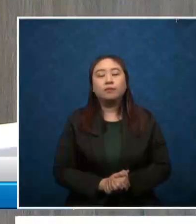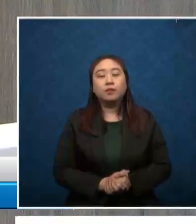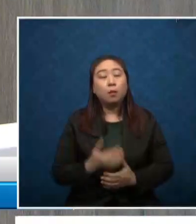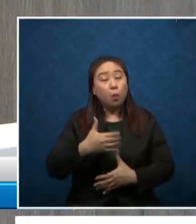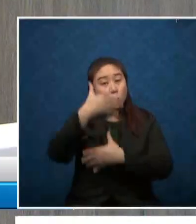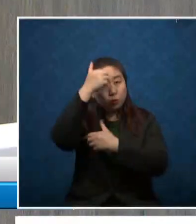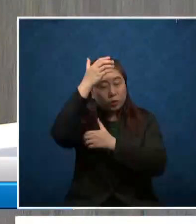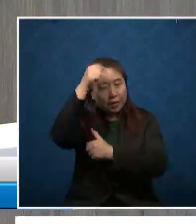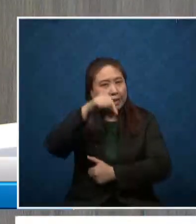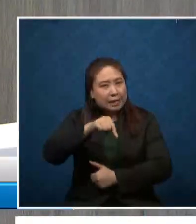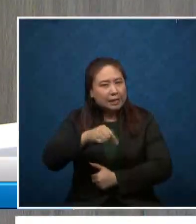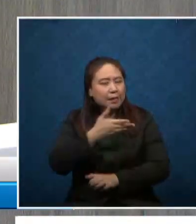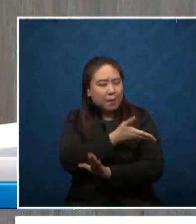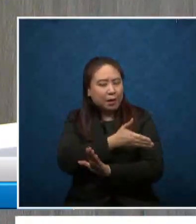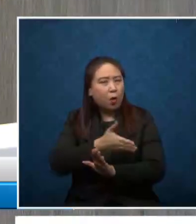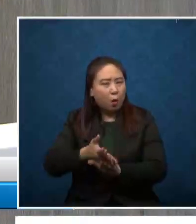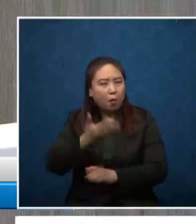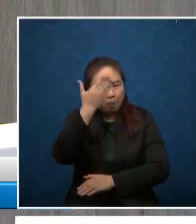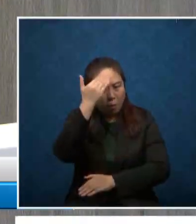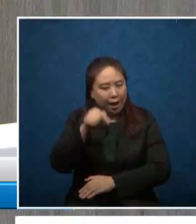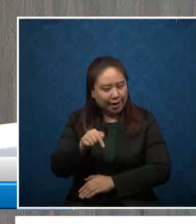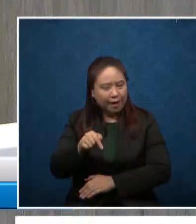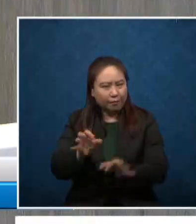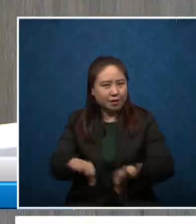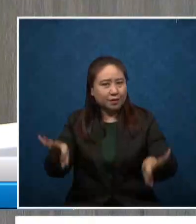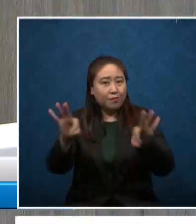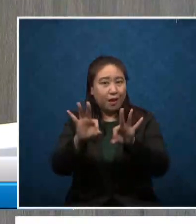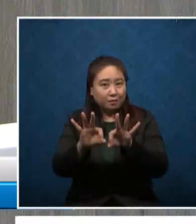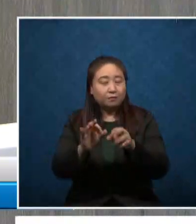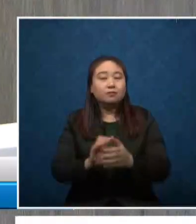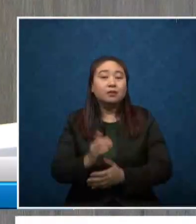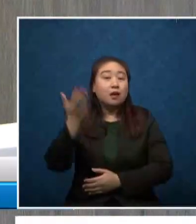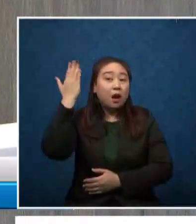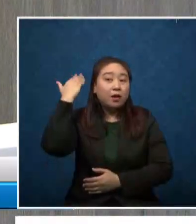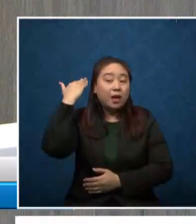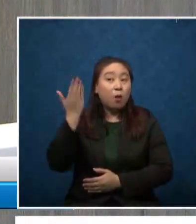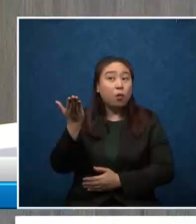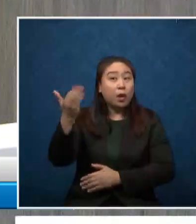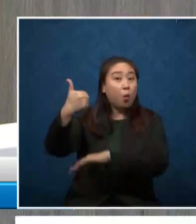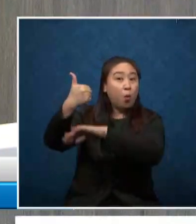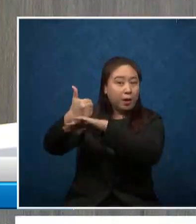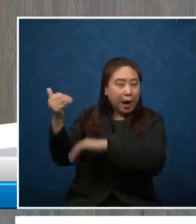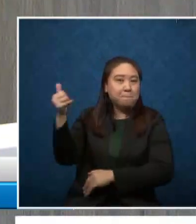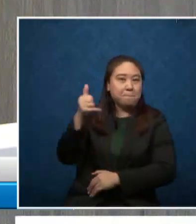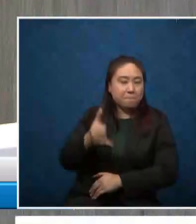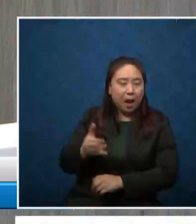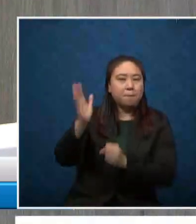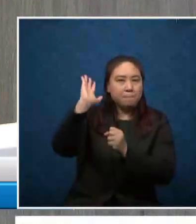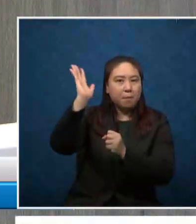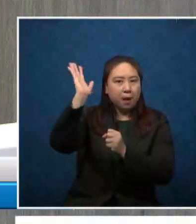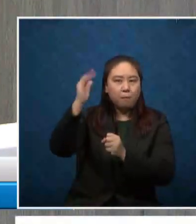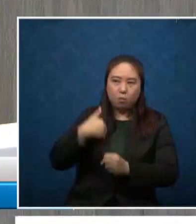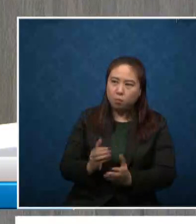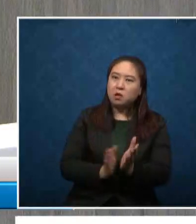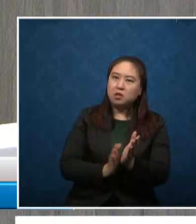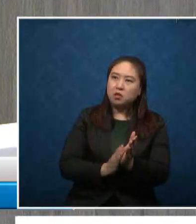เรื่องนี้มาตลอดเพรว่างานนี้เปนงานที่สำคัญคราที่แล้วที่ท่านพูดวามารายงานกชนชมใผู้งานที่ปฏิบัติแต่กม